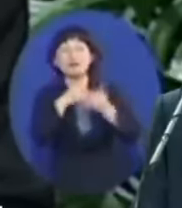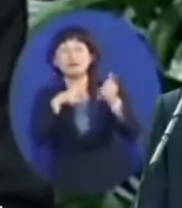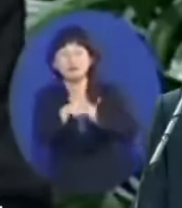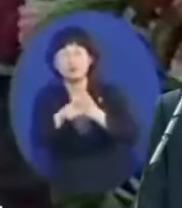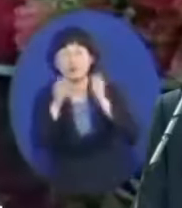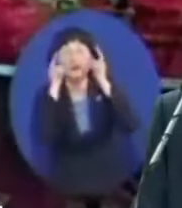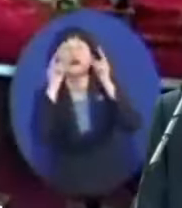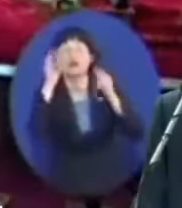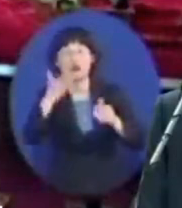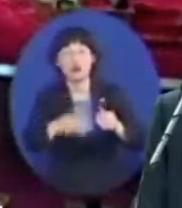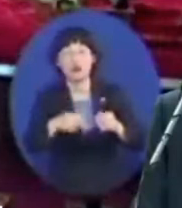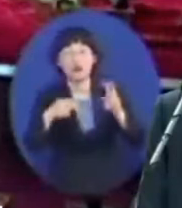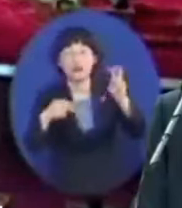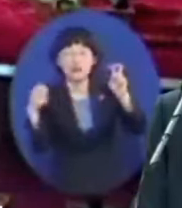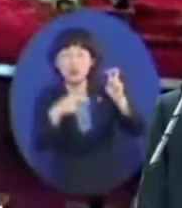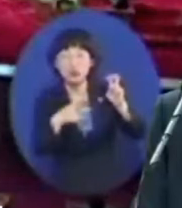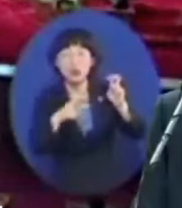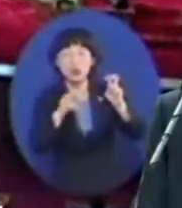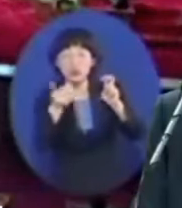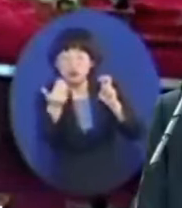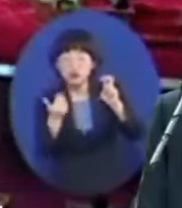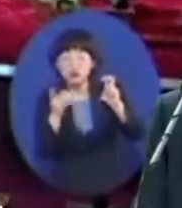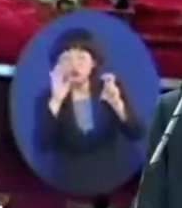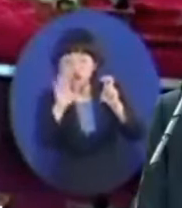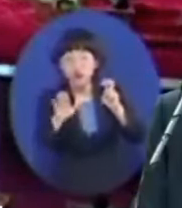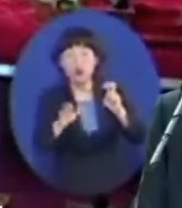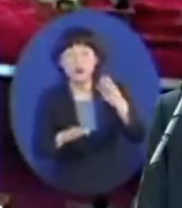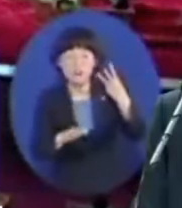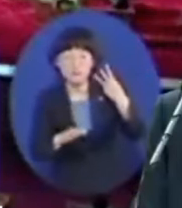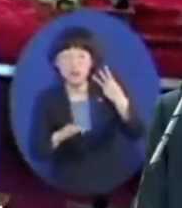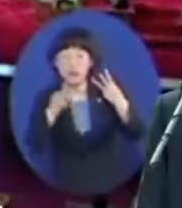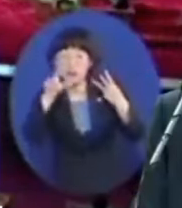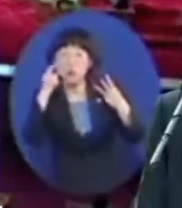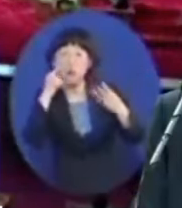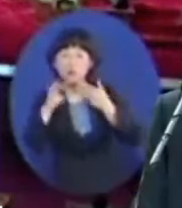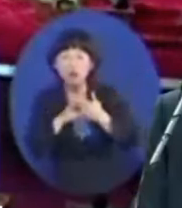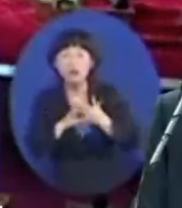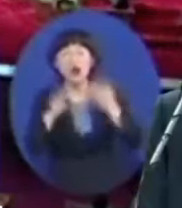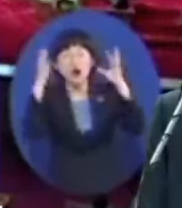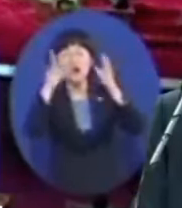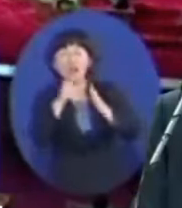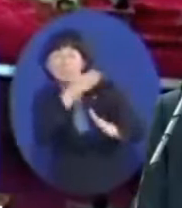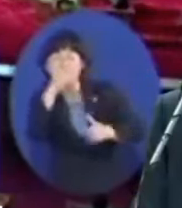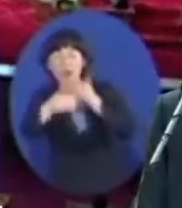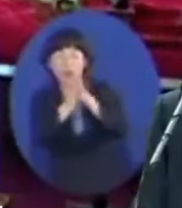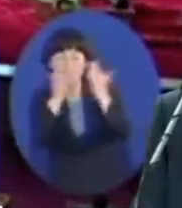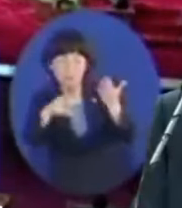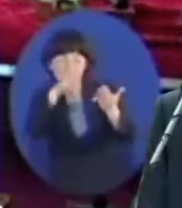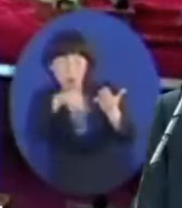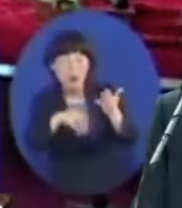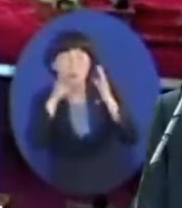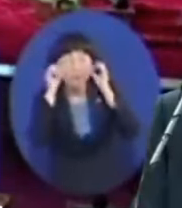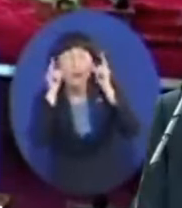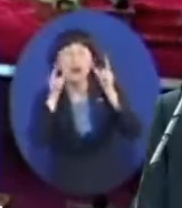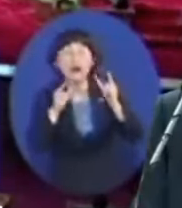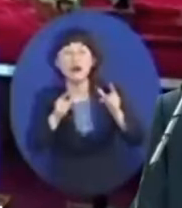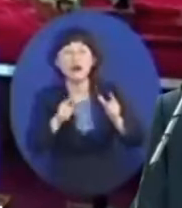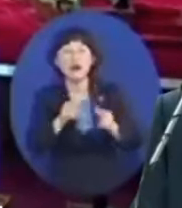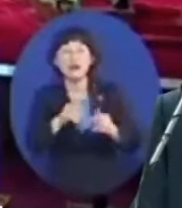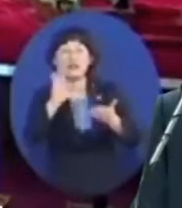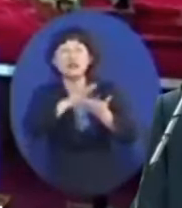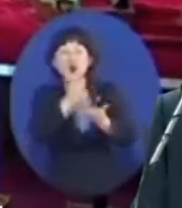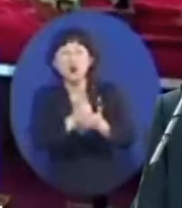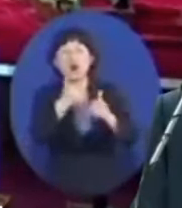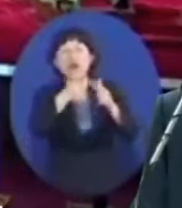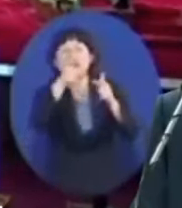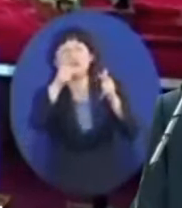것입니다. 디모데후서 3장 15절로 17절에 또 어려서부터 성경을 알았나니 성경은 능히 너로 하여금 그리스도 예수 안에 있는 믿음으로